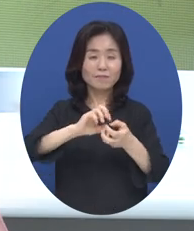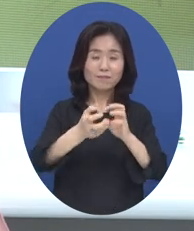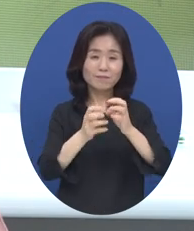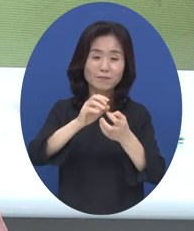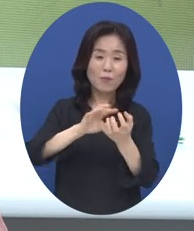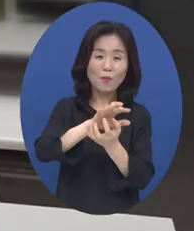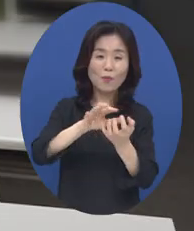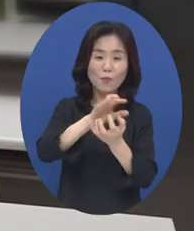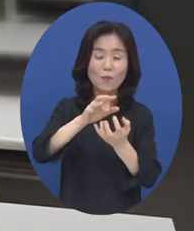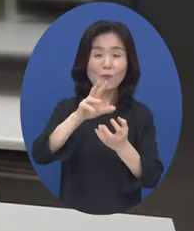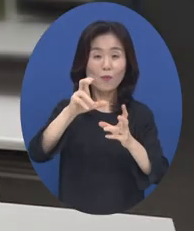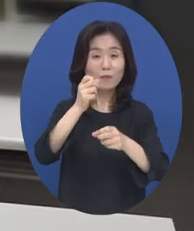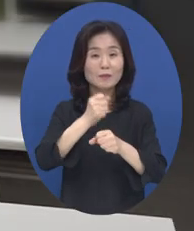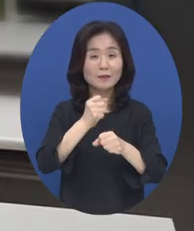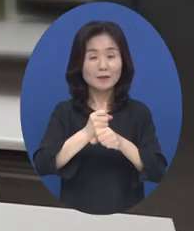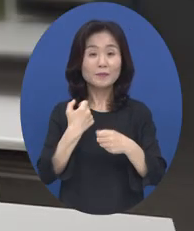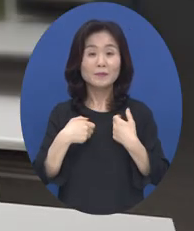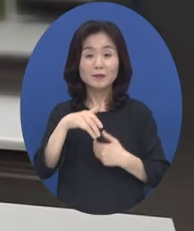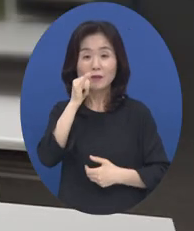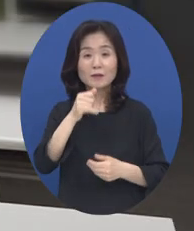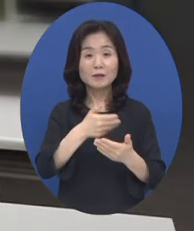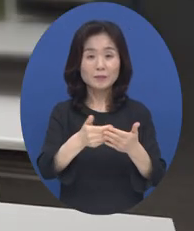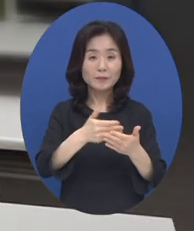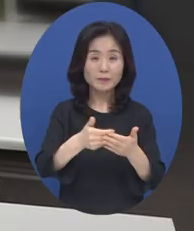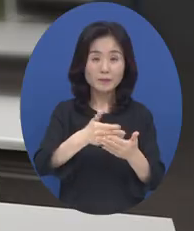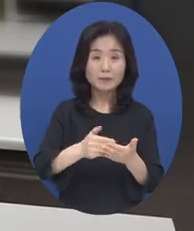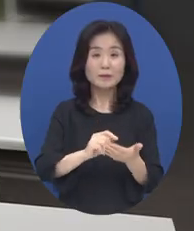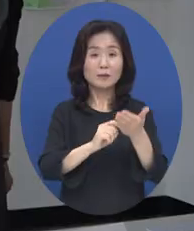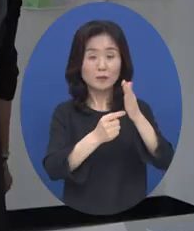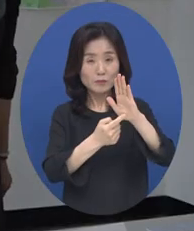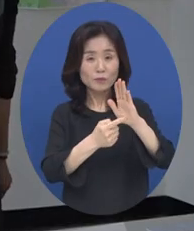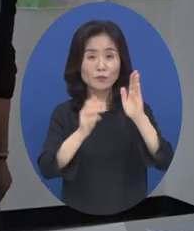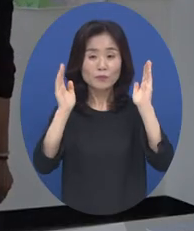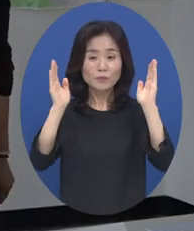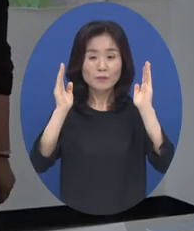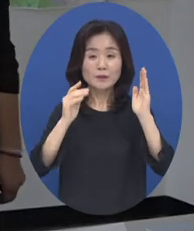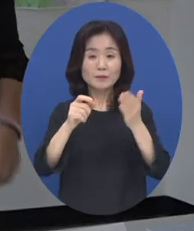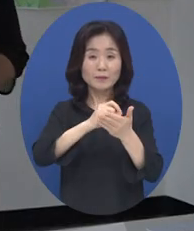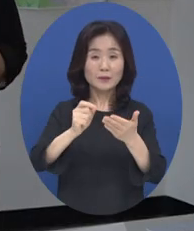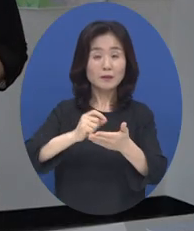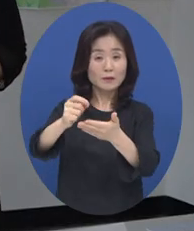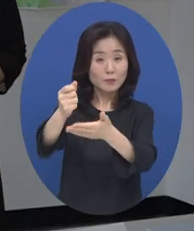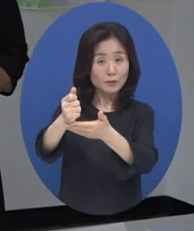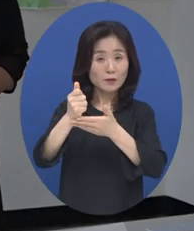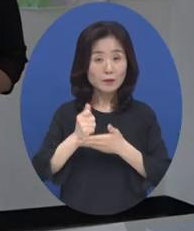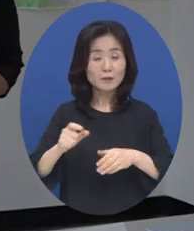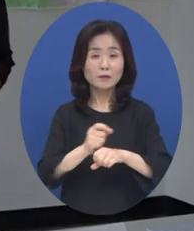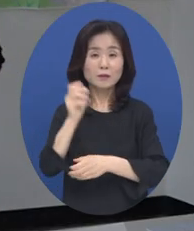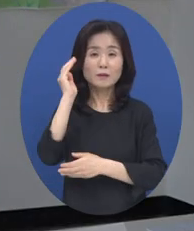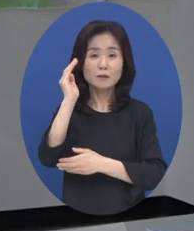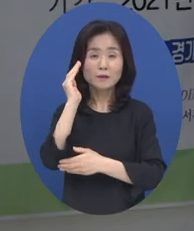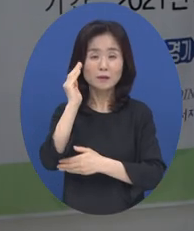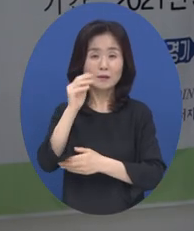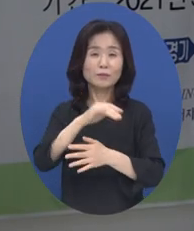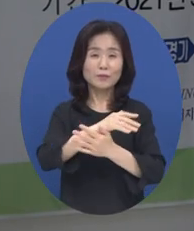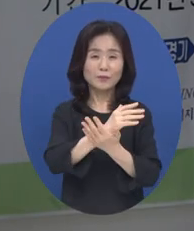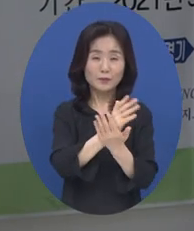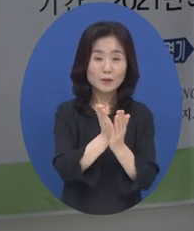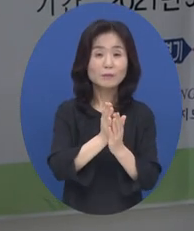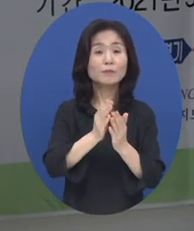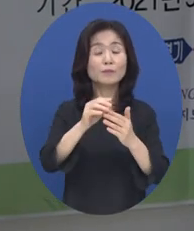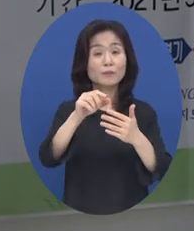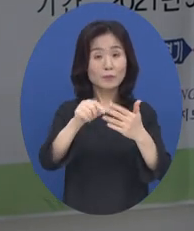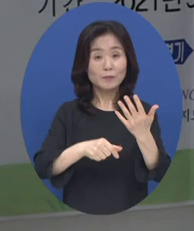많이 재미있었어요. 그림 그리기, 발표 수업, 작가 초청 특강 등으로 구성된 독서 문화 프로그램.